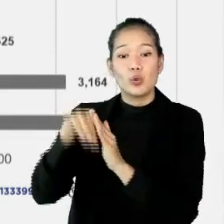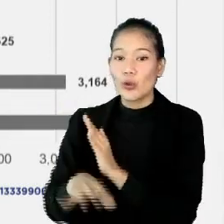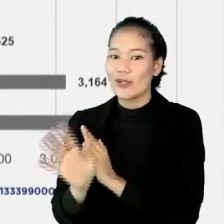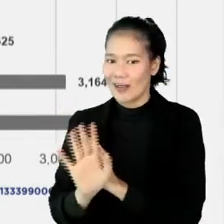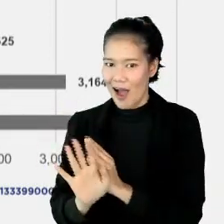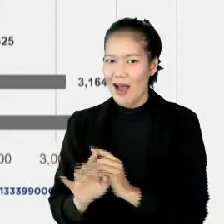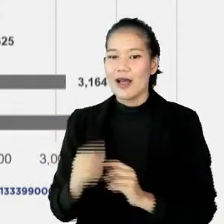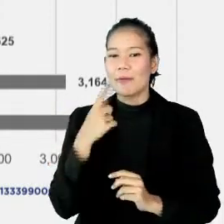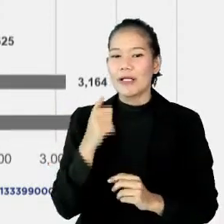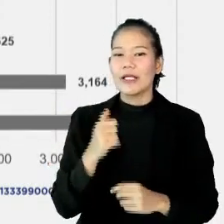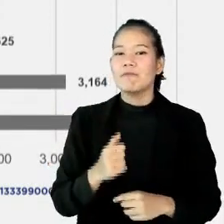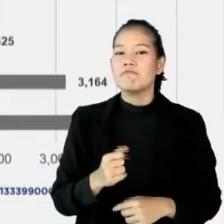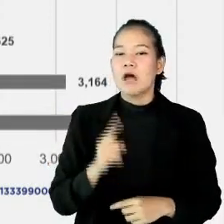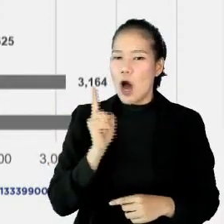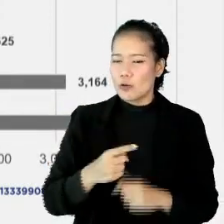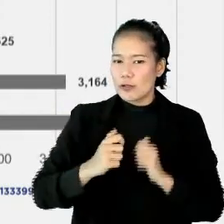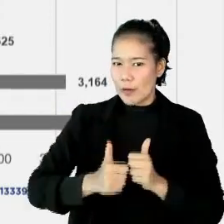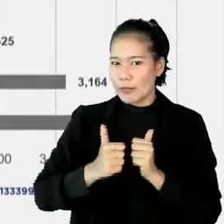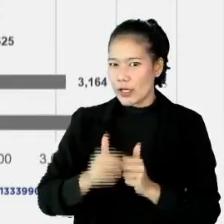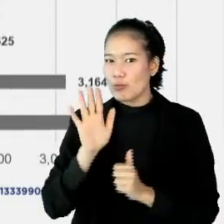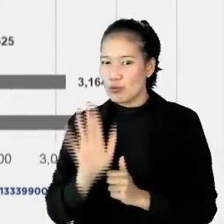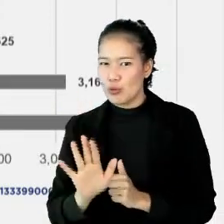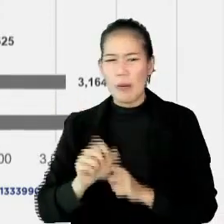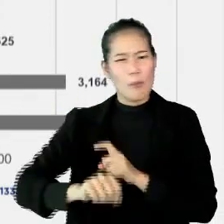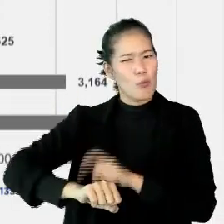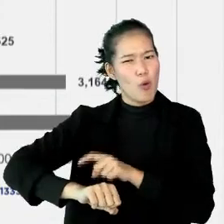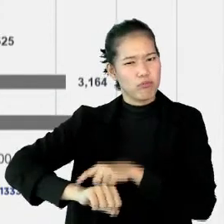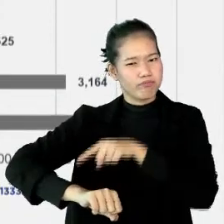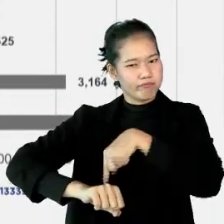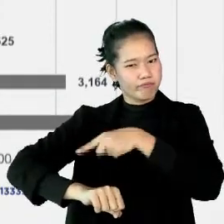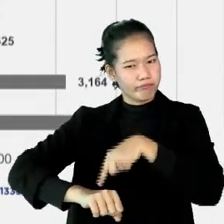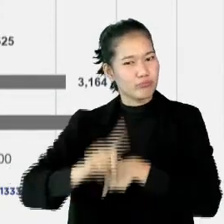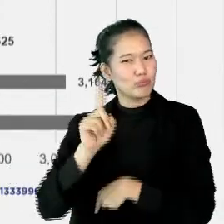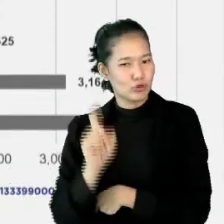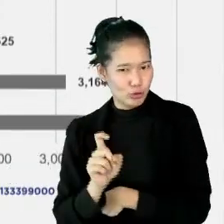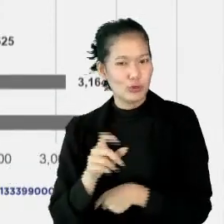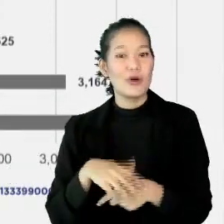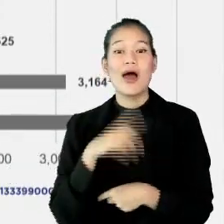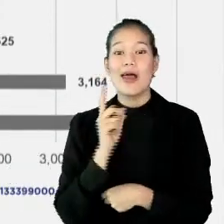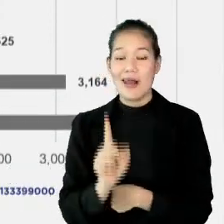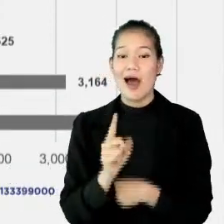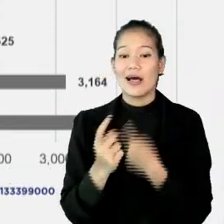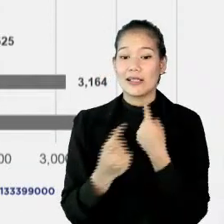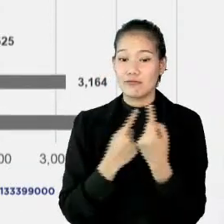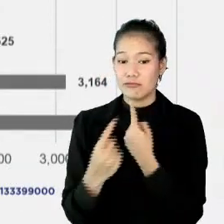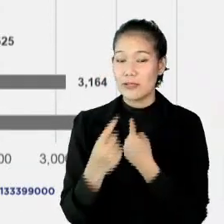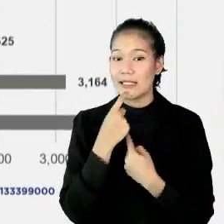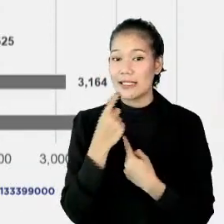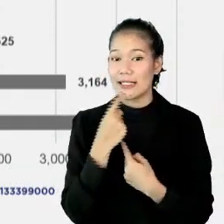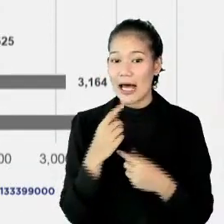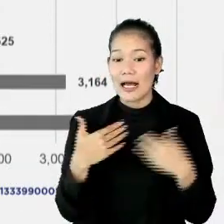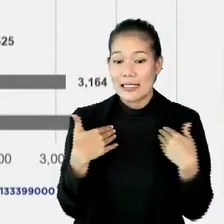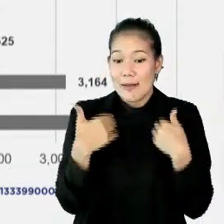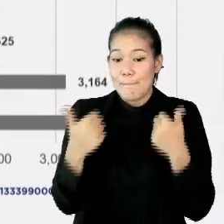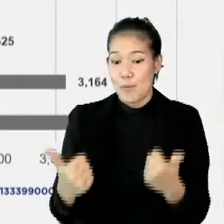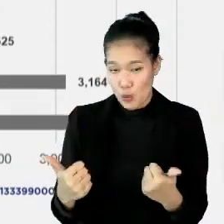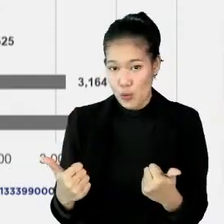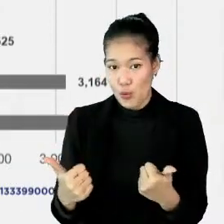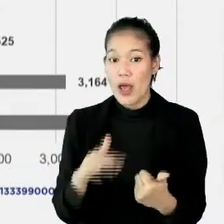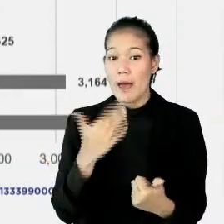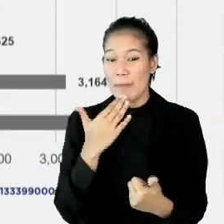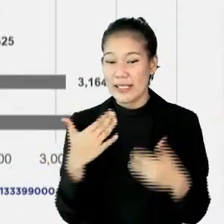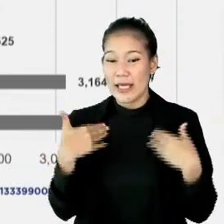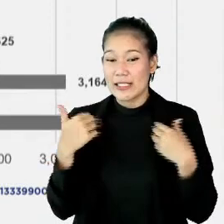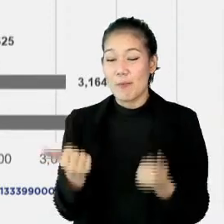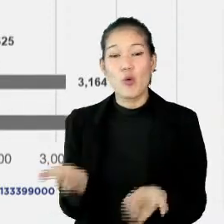tarik nafas dulu nih untuk menurunkan angka kematian, kan butuh waktu juga. Dan yang bicara mengenai kasus sembuh itu kan biasanya kalau yang sembuh